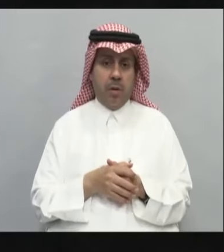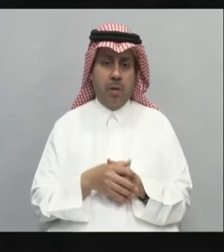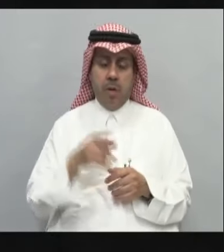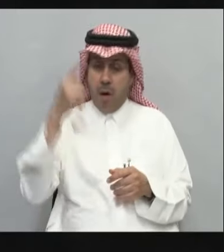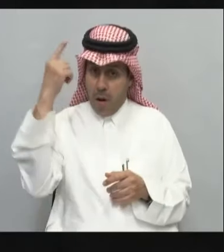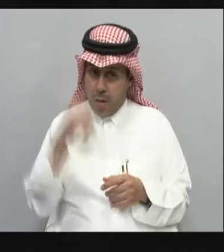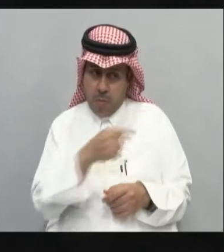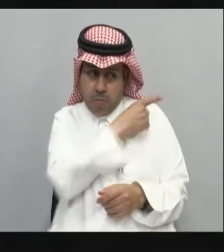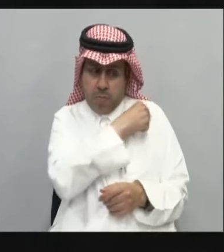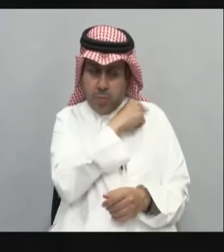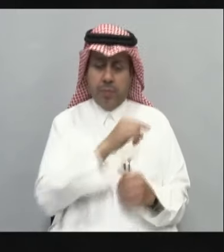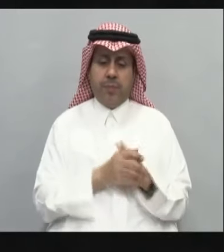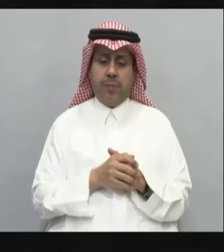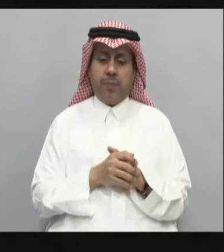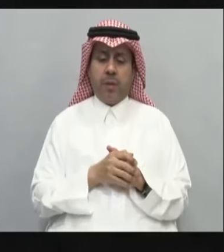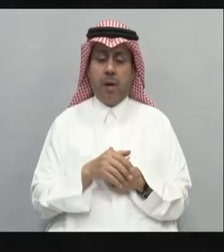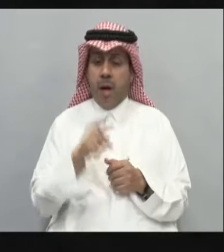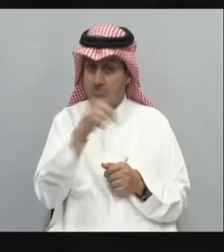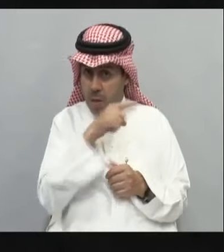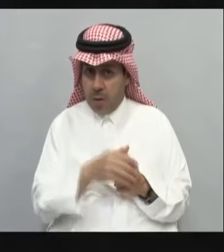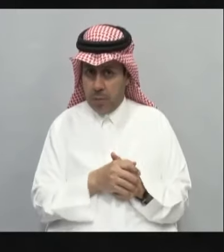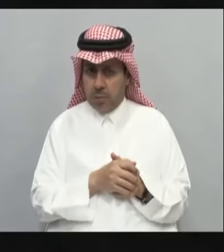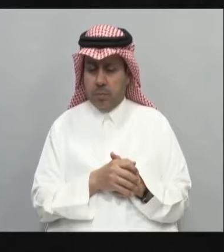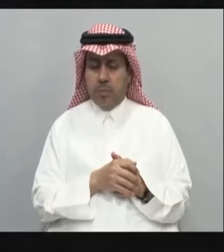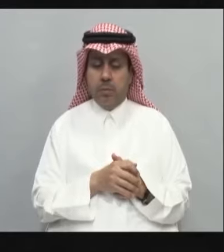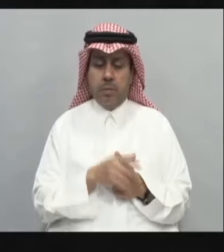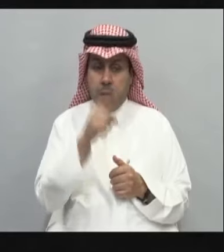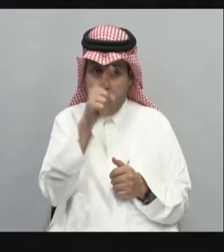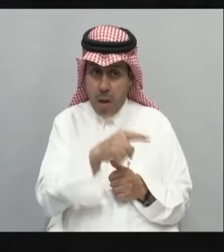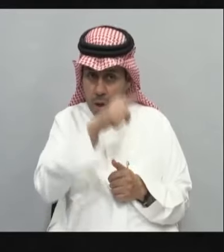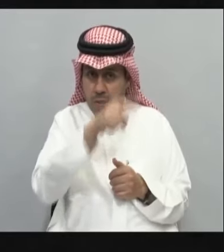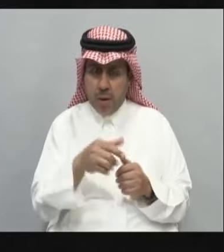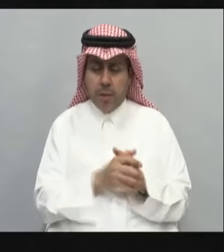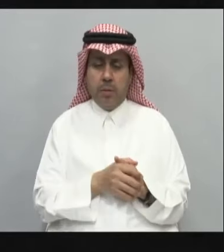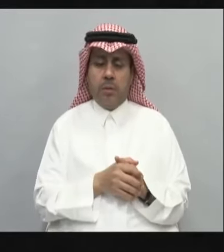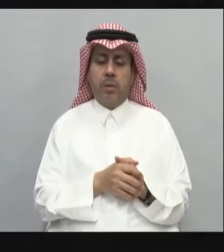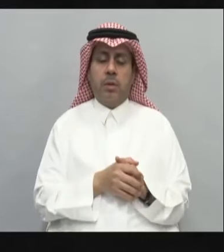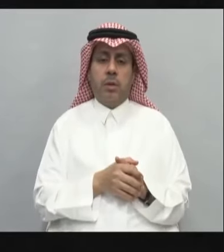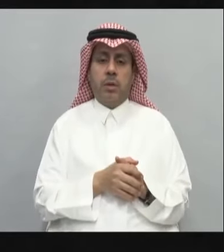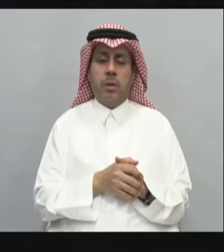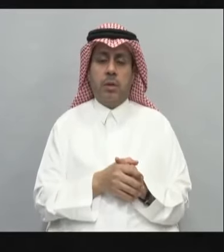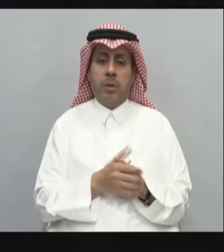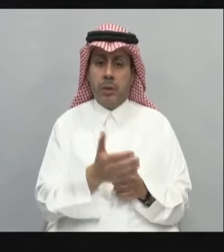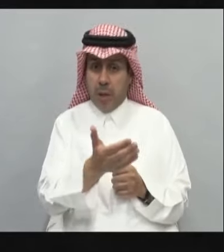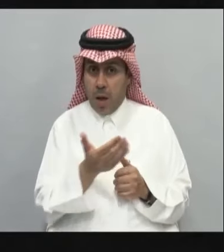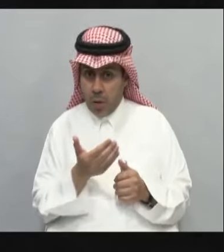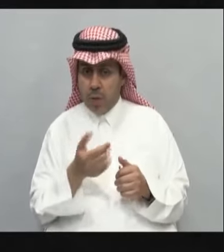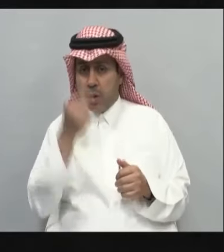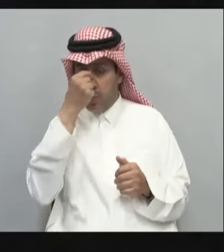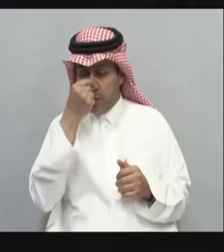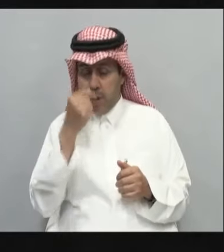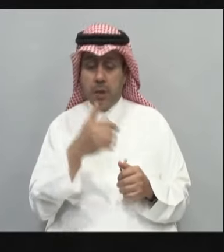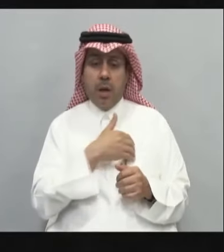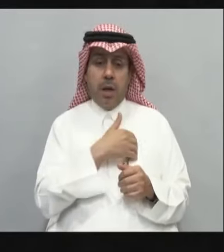باخلاقي اولئك القوم فليحذر يقول احذر ان تستدرج فتاخذ الصفه من صفات